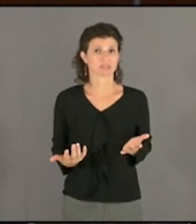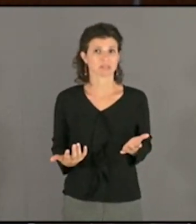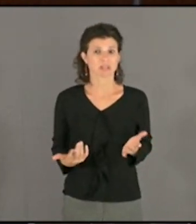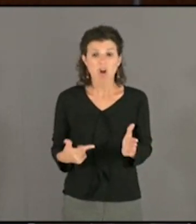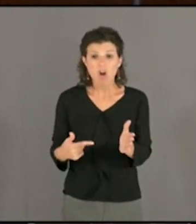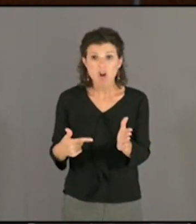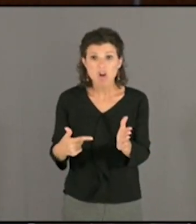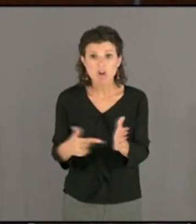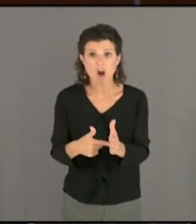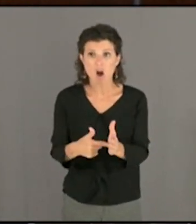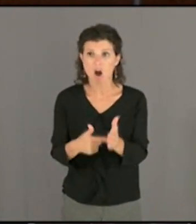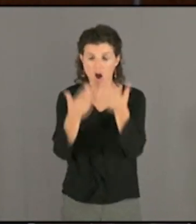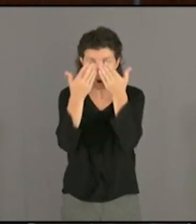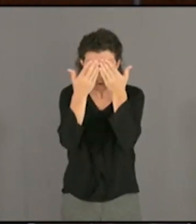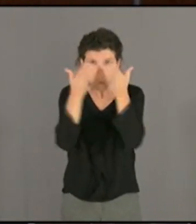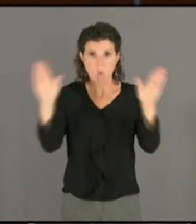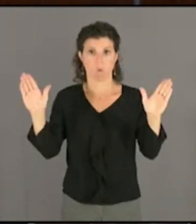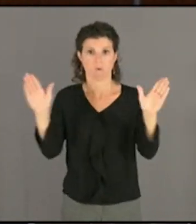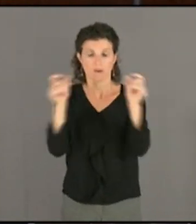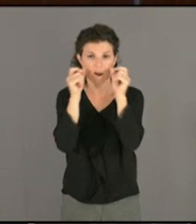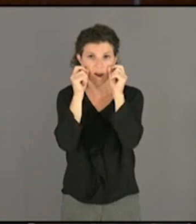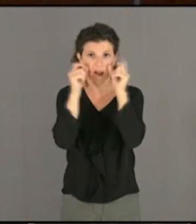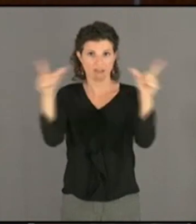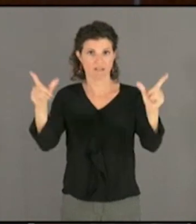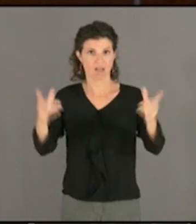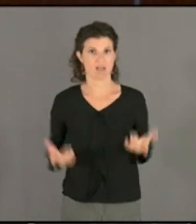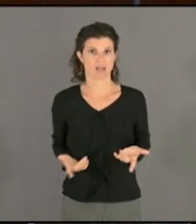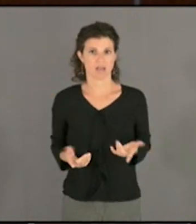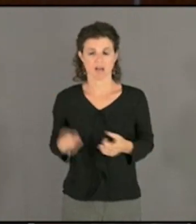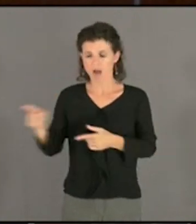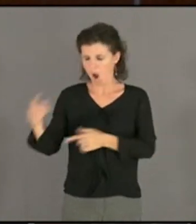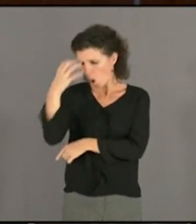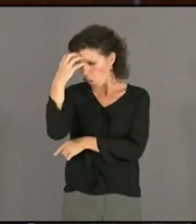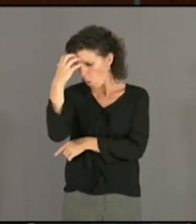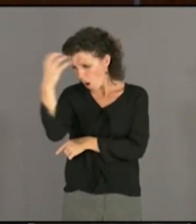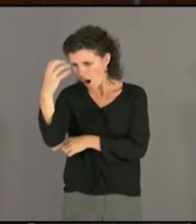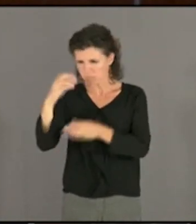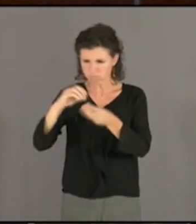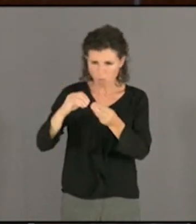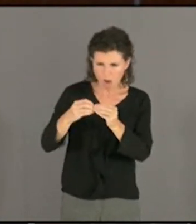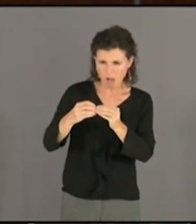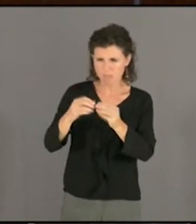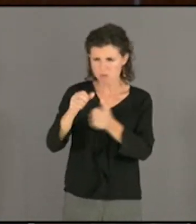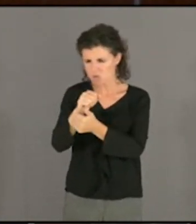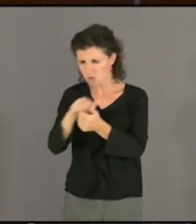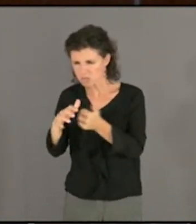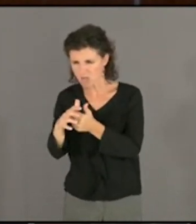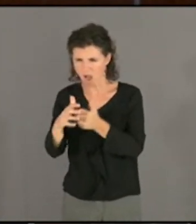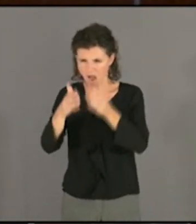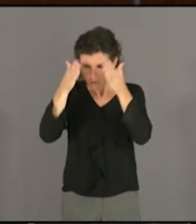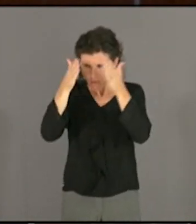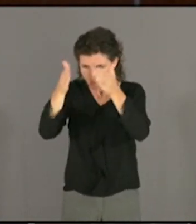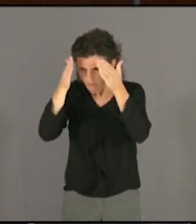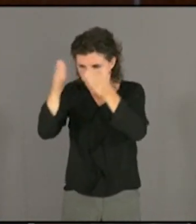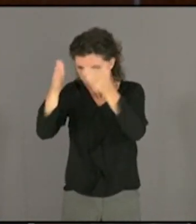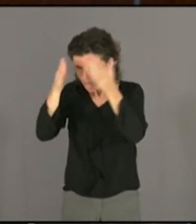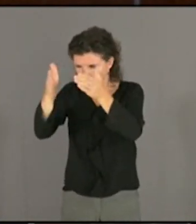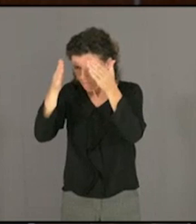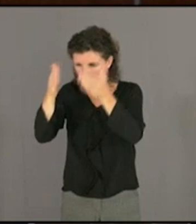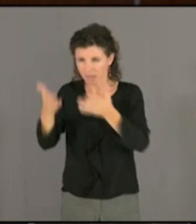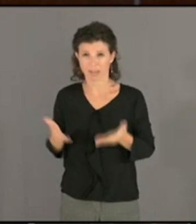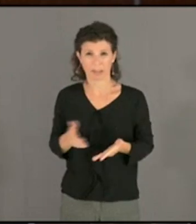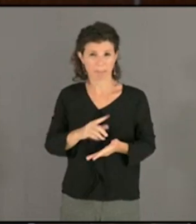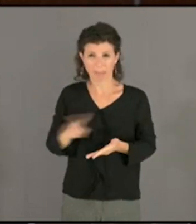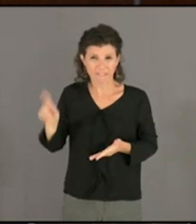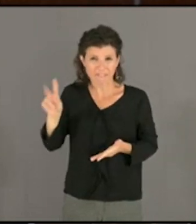lever ces œillères idéologiques qui voudraient que cela soit un problème social? Ce n'est pas vrai. Les